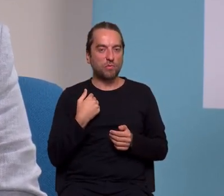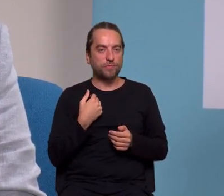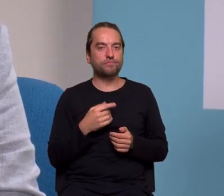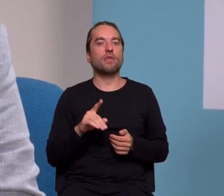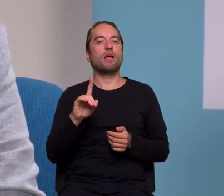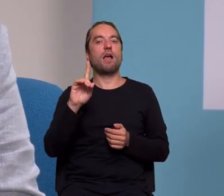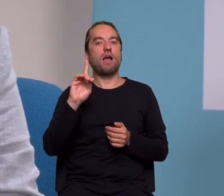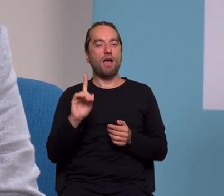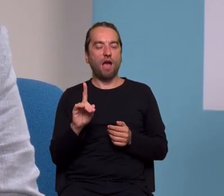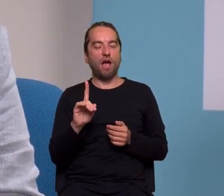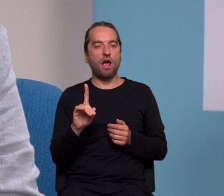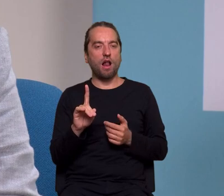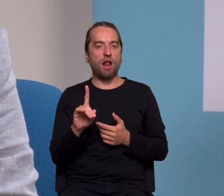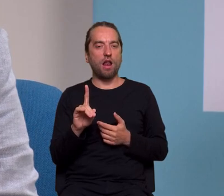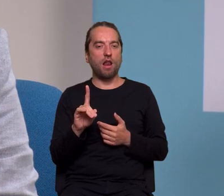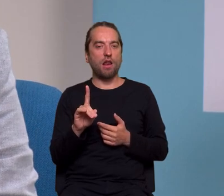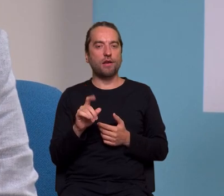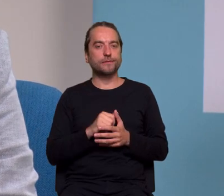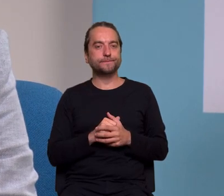Ale ja, proszę państwa,